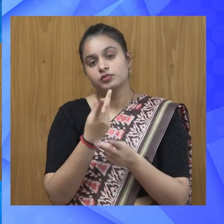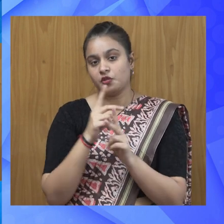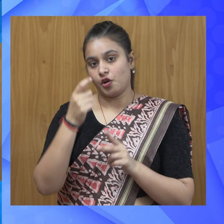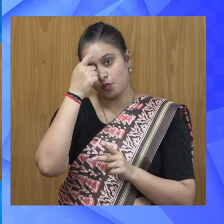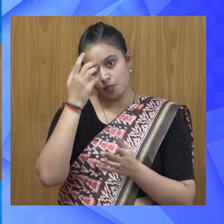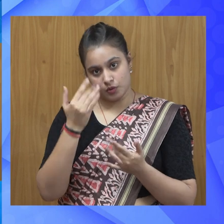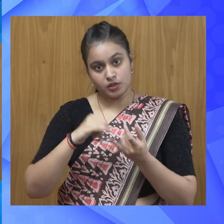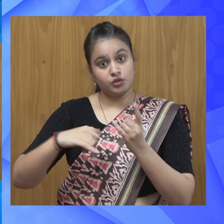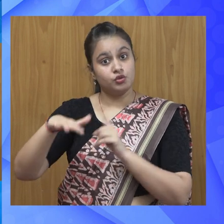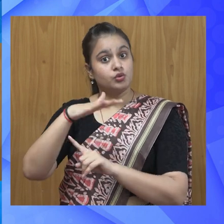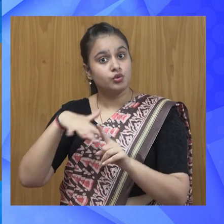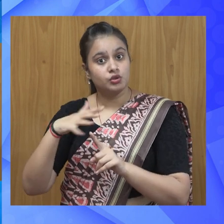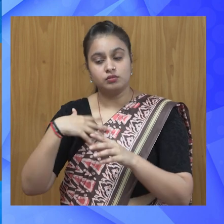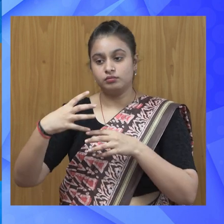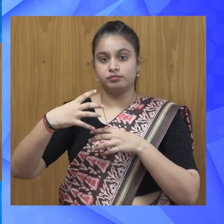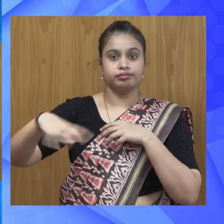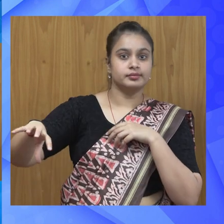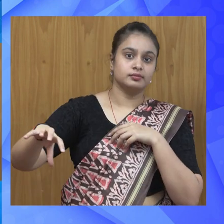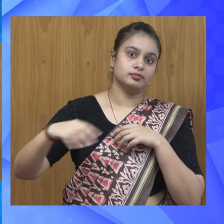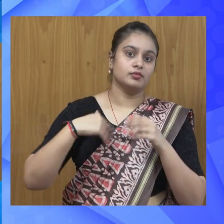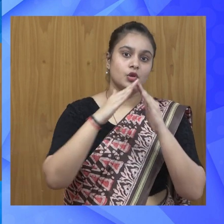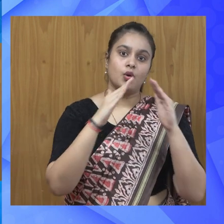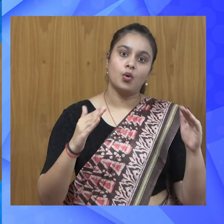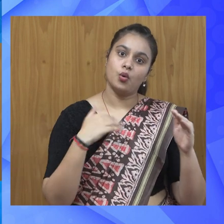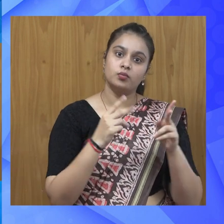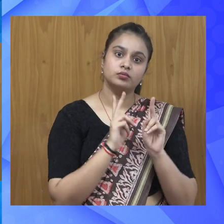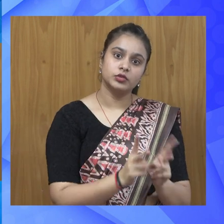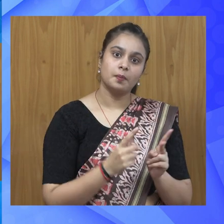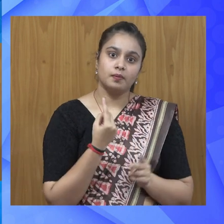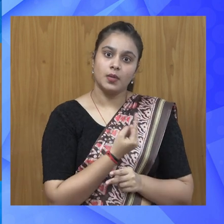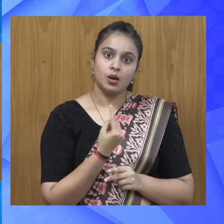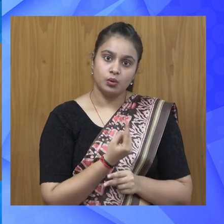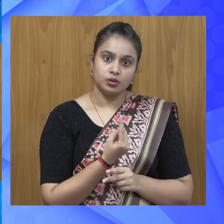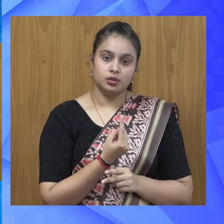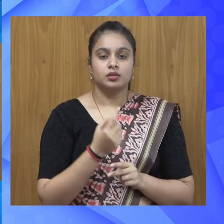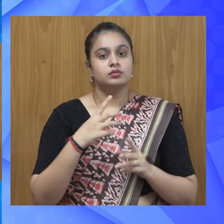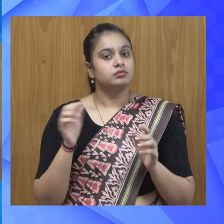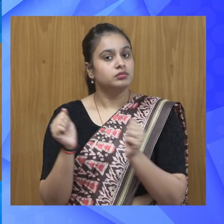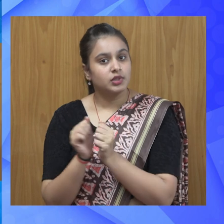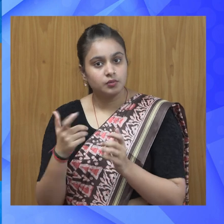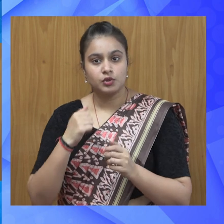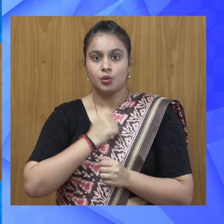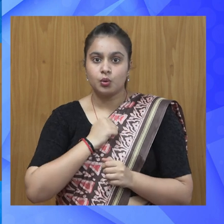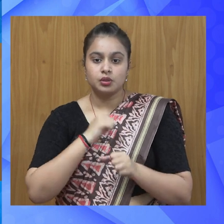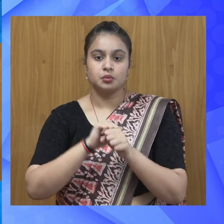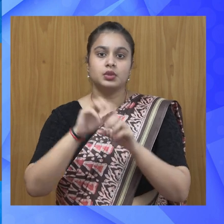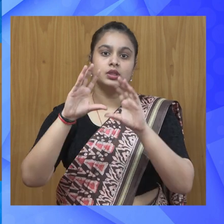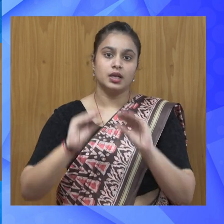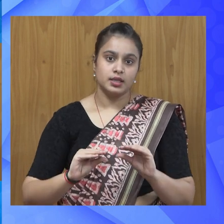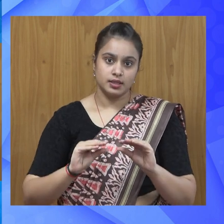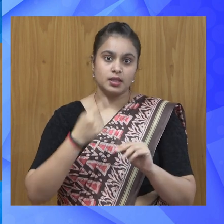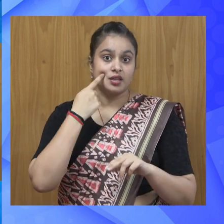हैं, सोशल विड्रॉल, आप आइसोलेट कर देते हैं, घर में अकेले रहना पसंद करते हैं और आपका परफॉर्मेंस डाउन हो जाए। अगर